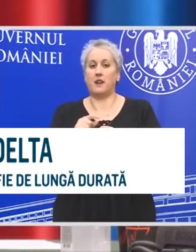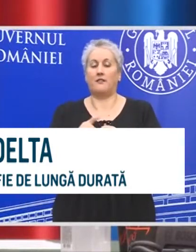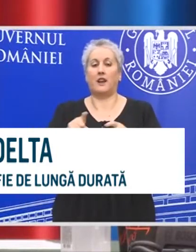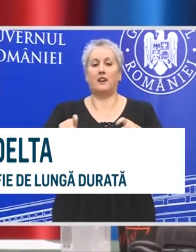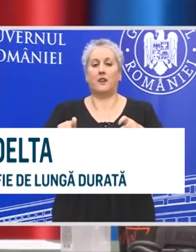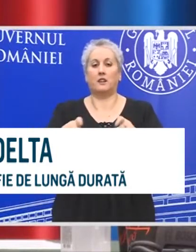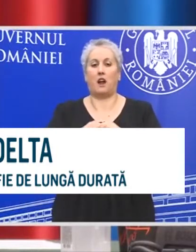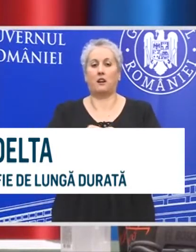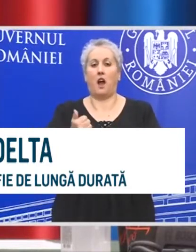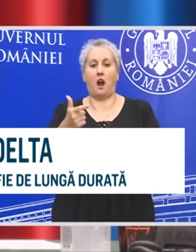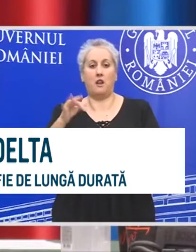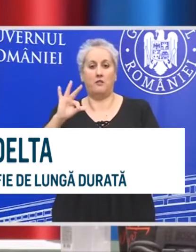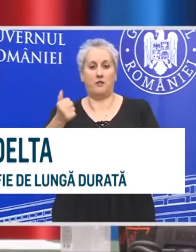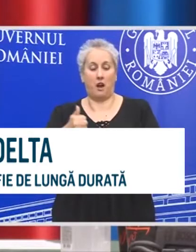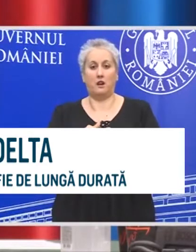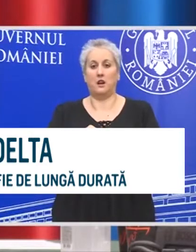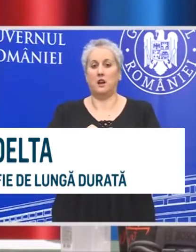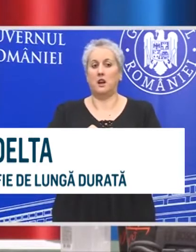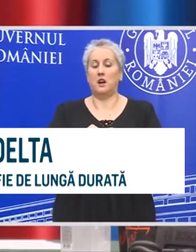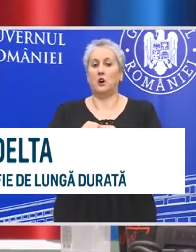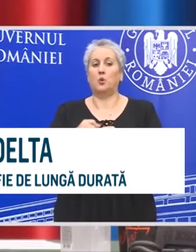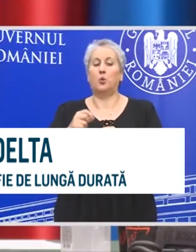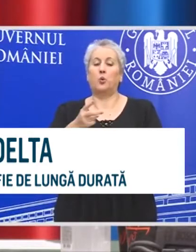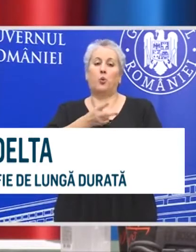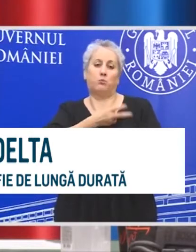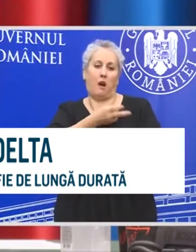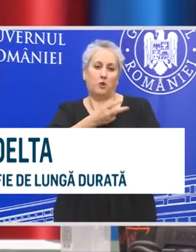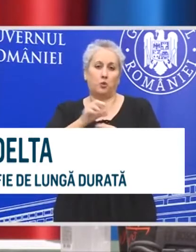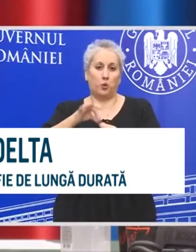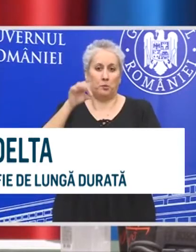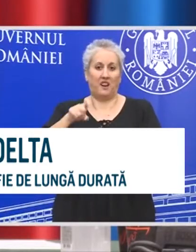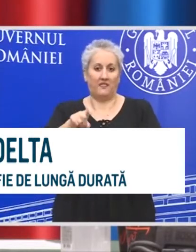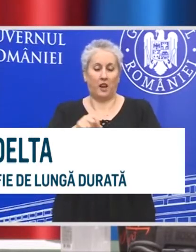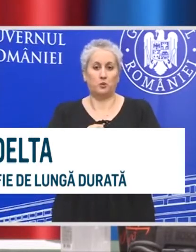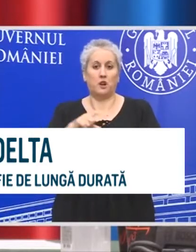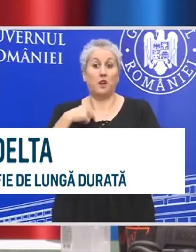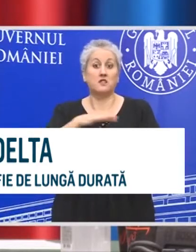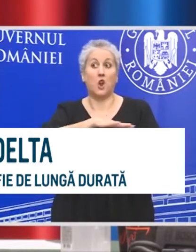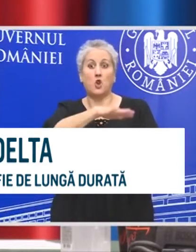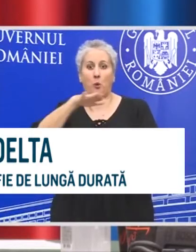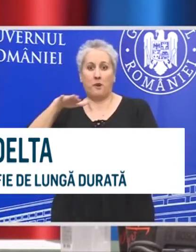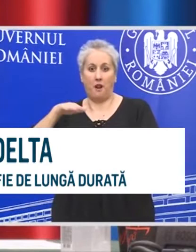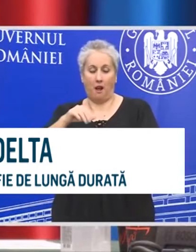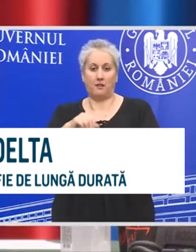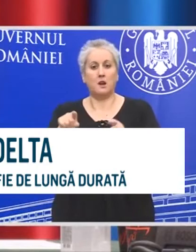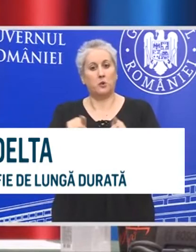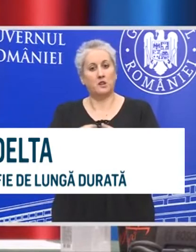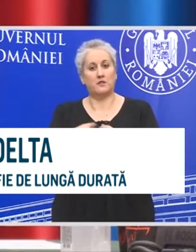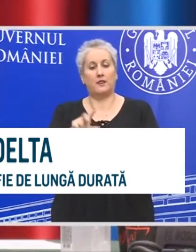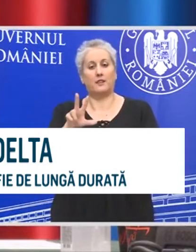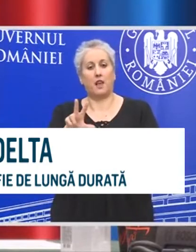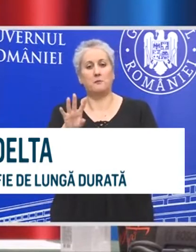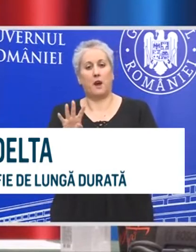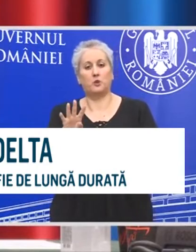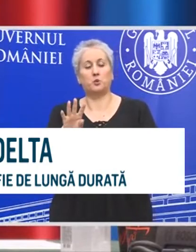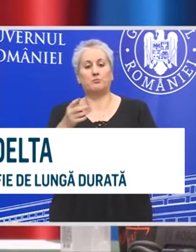varianta Alpha cu varianta cu tulpina britanică care momentul acesta este dominantă poate să genereze circa trei patru